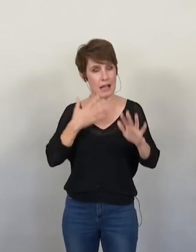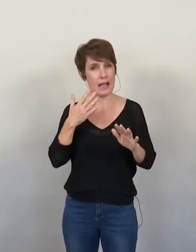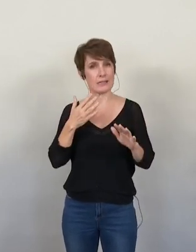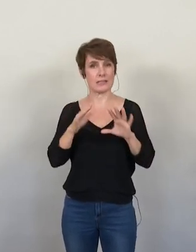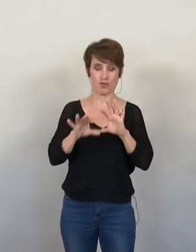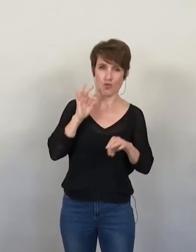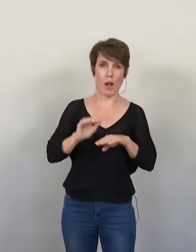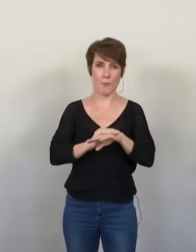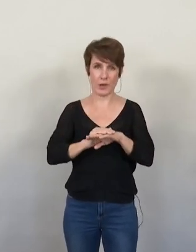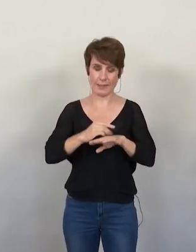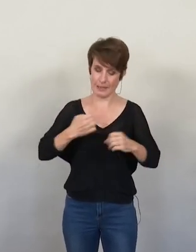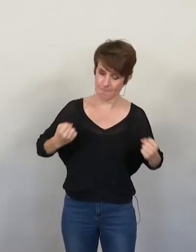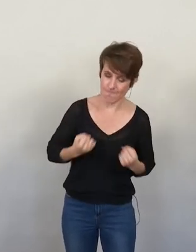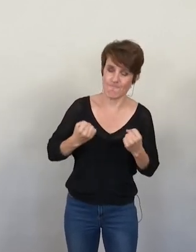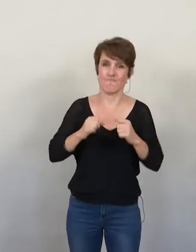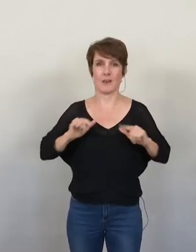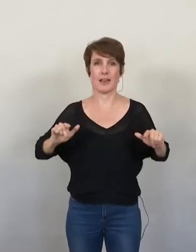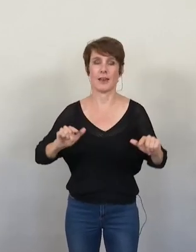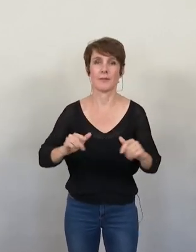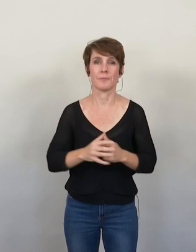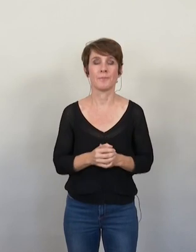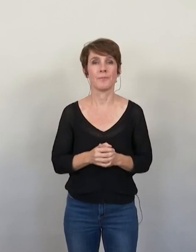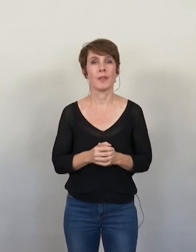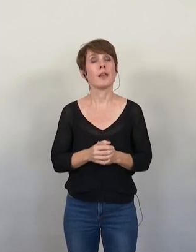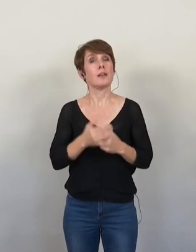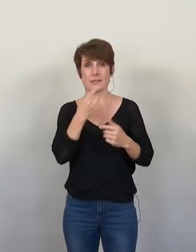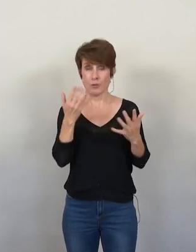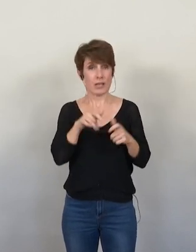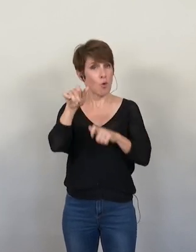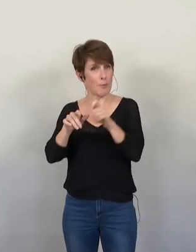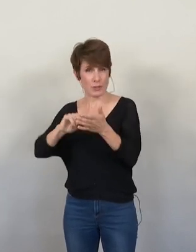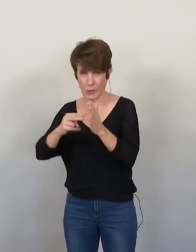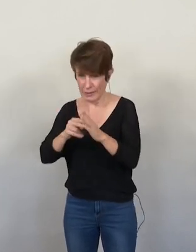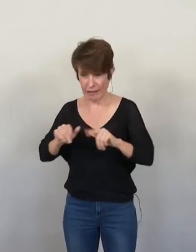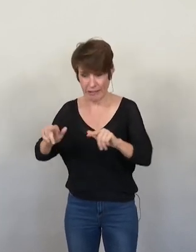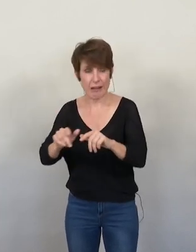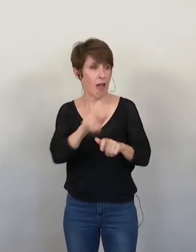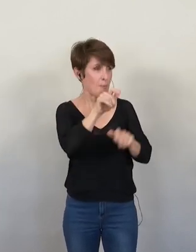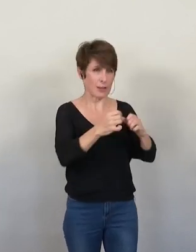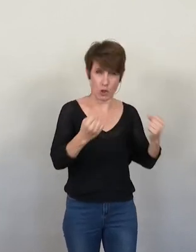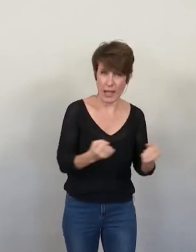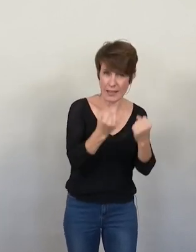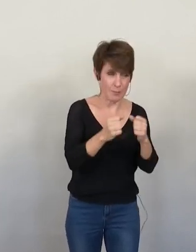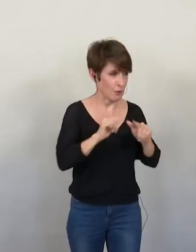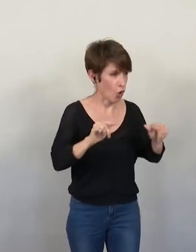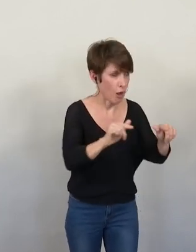soutenu que nous faisons il y a là un personnel technique un personnel d'animation